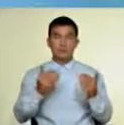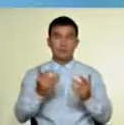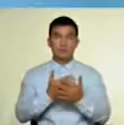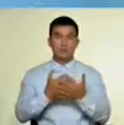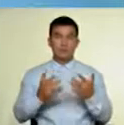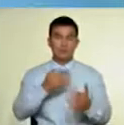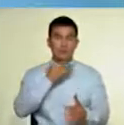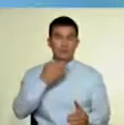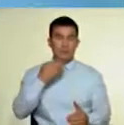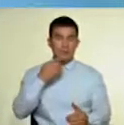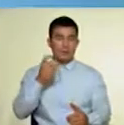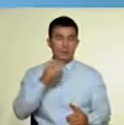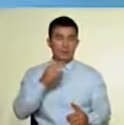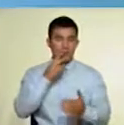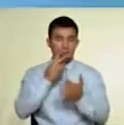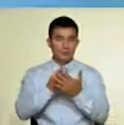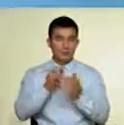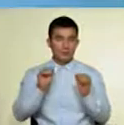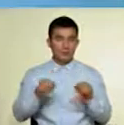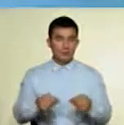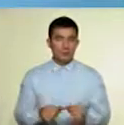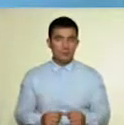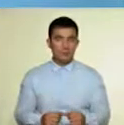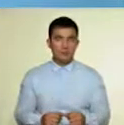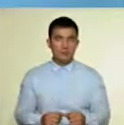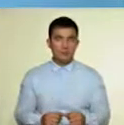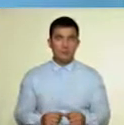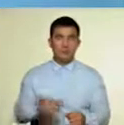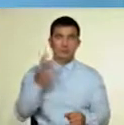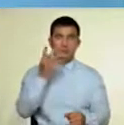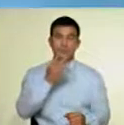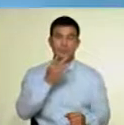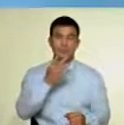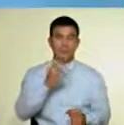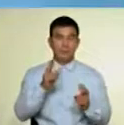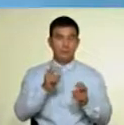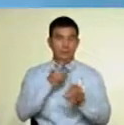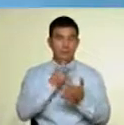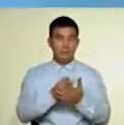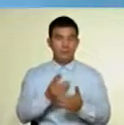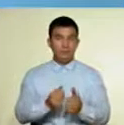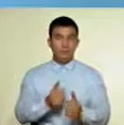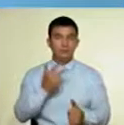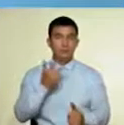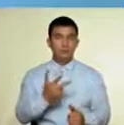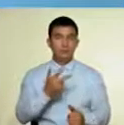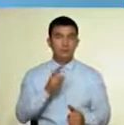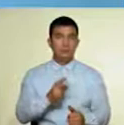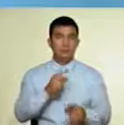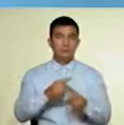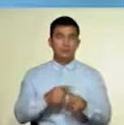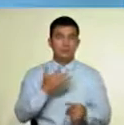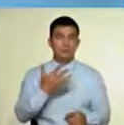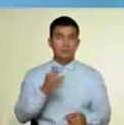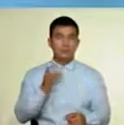ko'p hadga misol bo'la olar ekan. 4-chi misolga diqqatingizni qarating. 3b plus